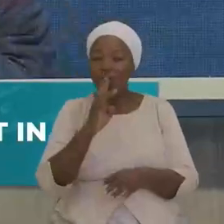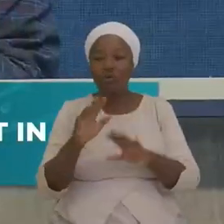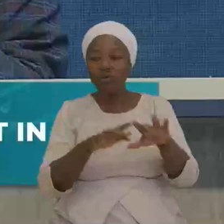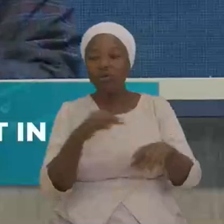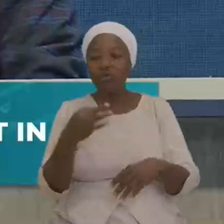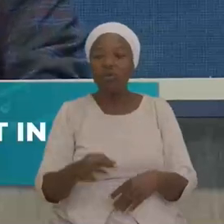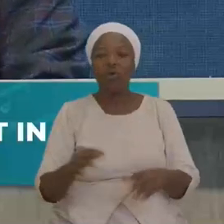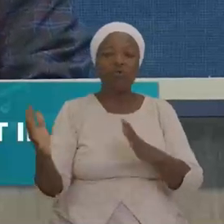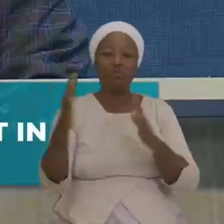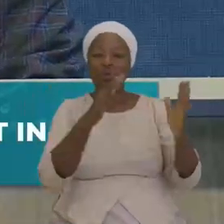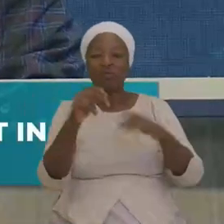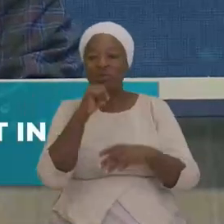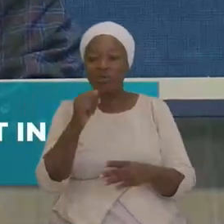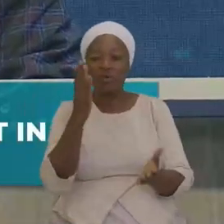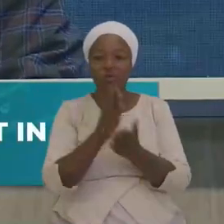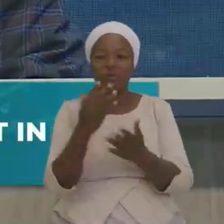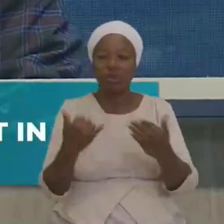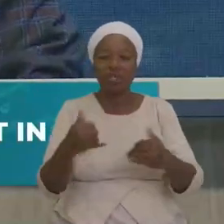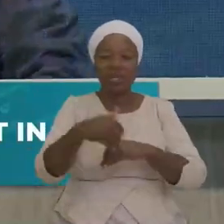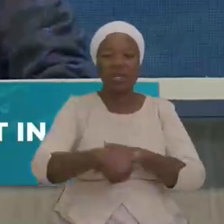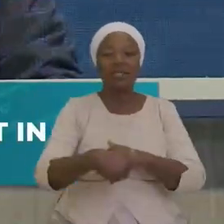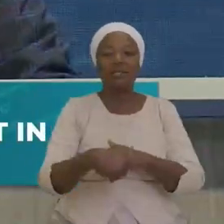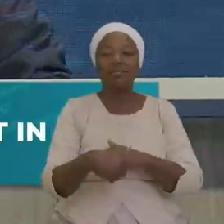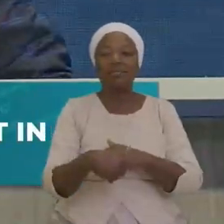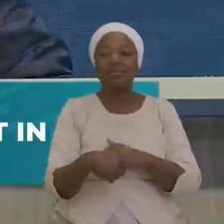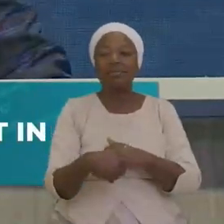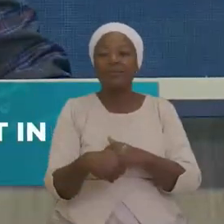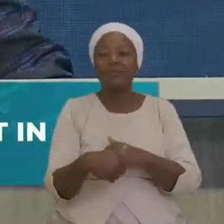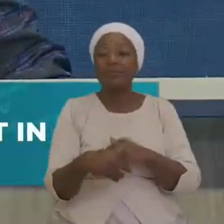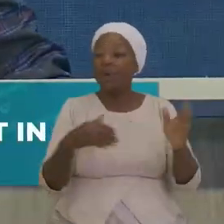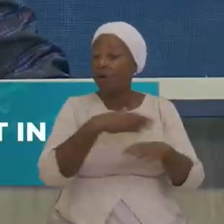Et tous les océans de la tempête ne vous arrêtera pas ce soir.